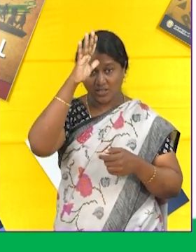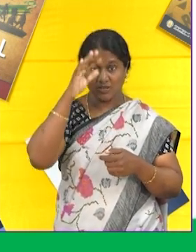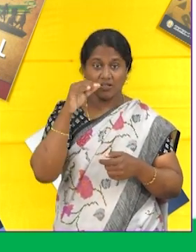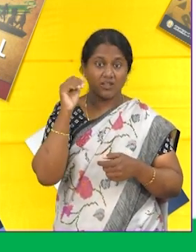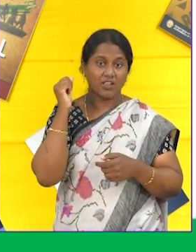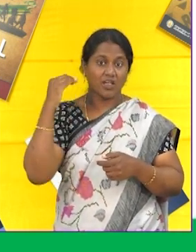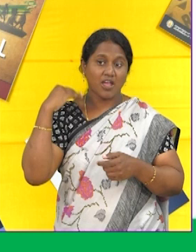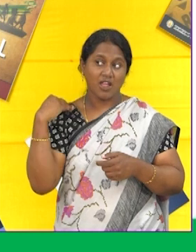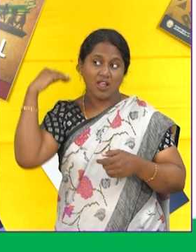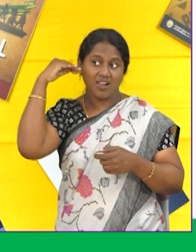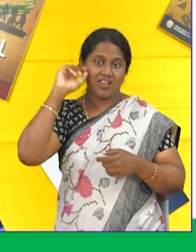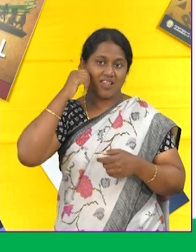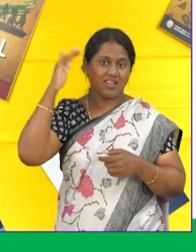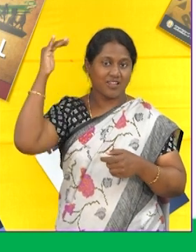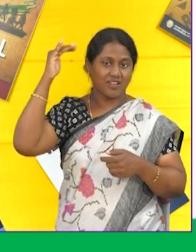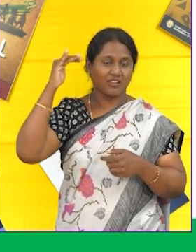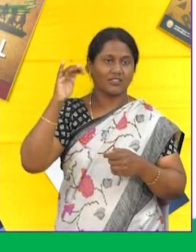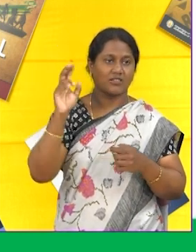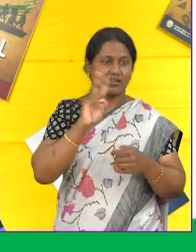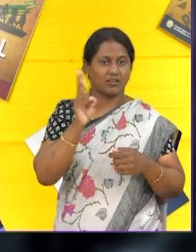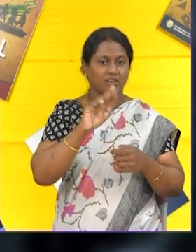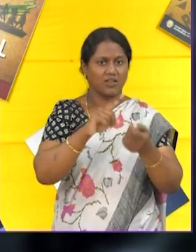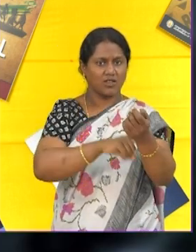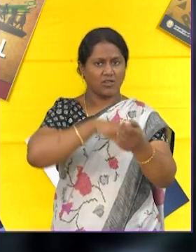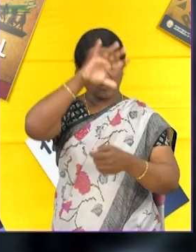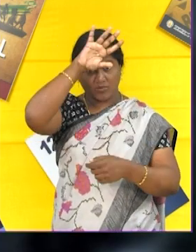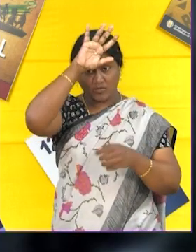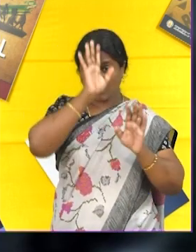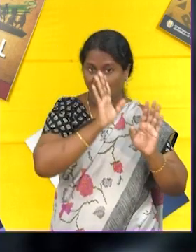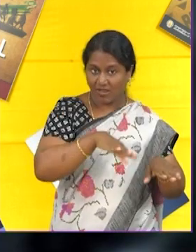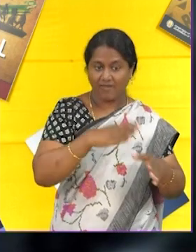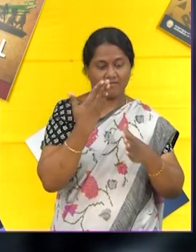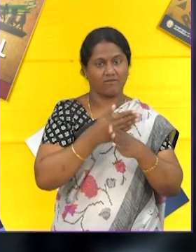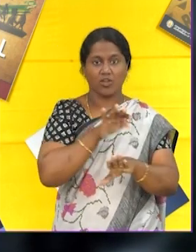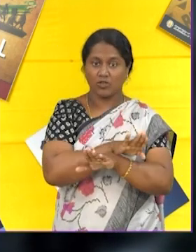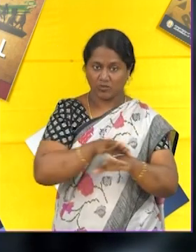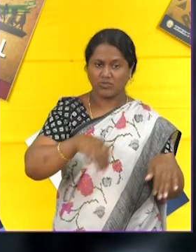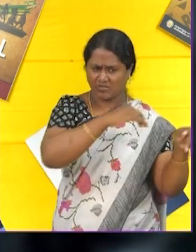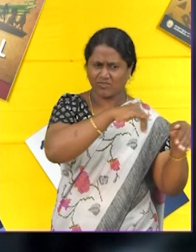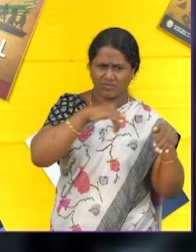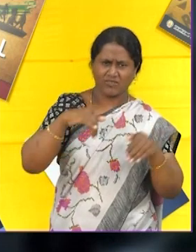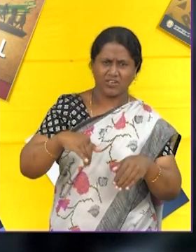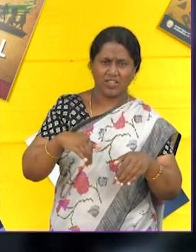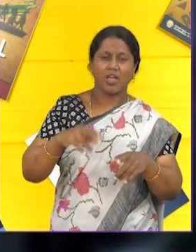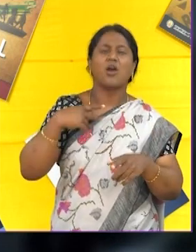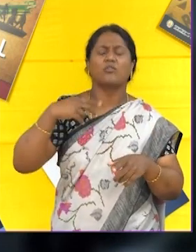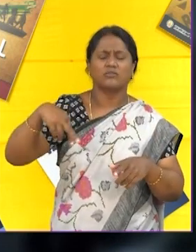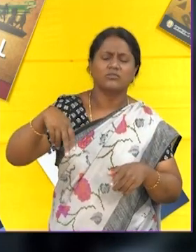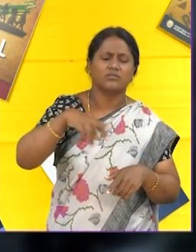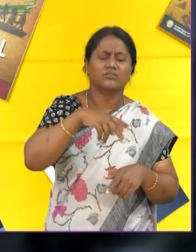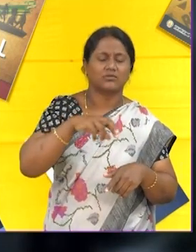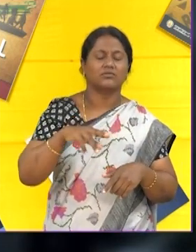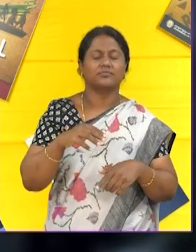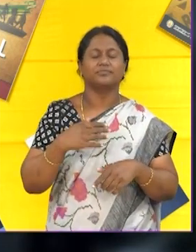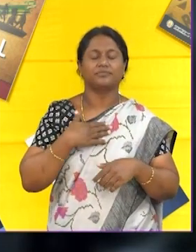Indianapolis but were expected home at any time. என்னுடைய ஃபாதரோ அல்லது என் பிரதர் இந்தியானாபோலிஸ் போயிருக்கான், அவன் எதுவும்